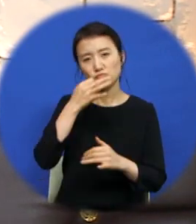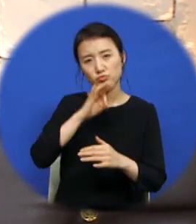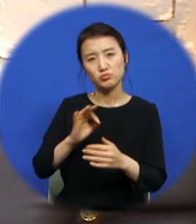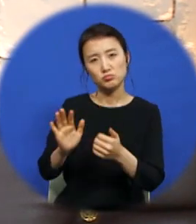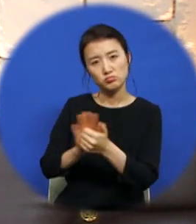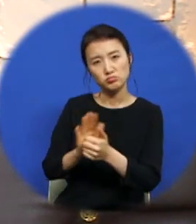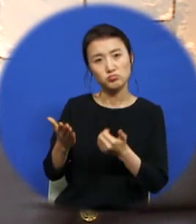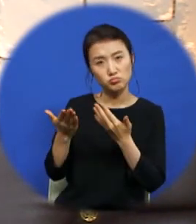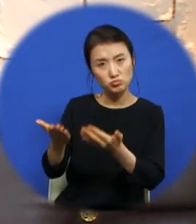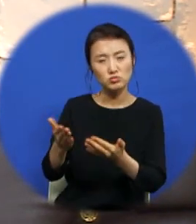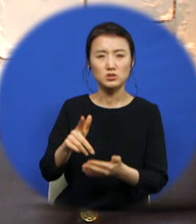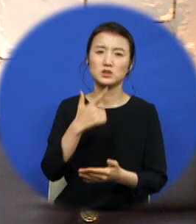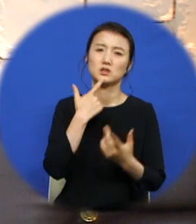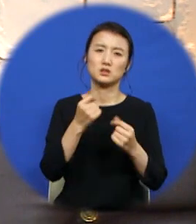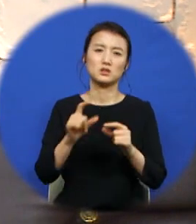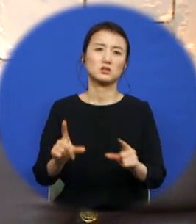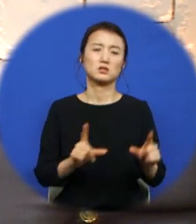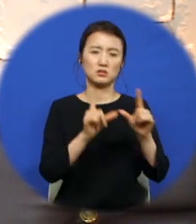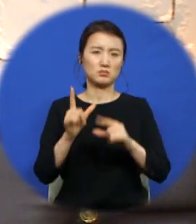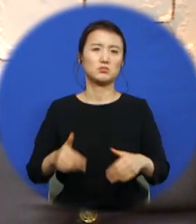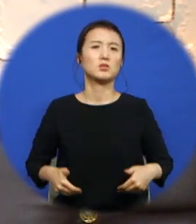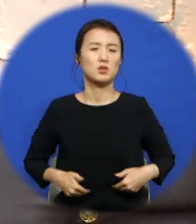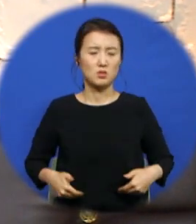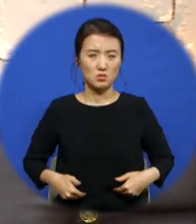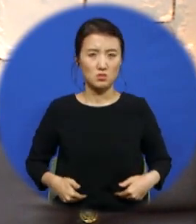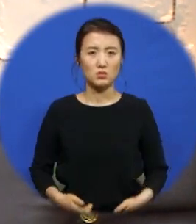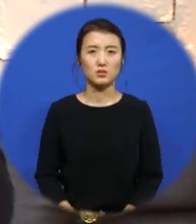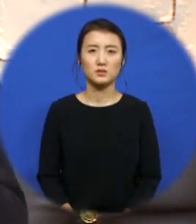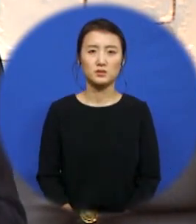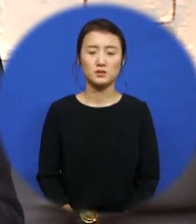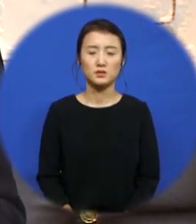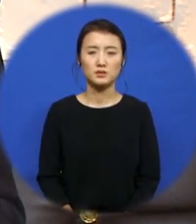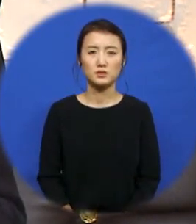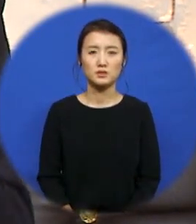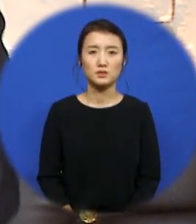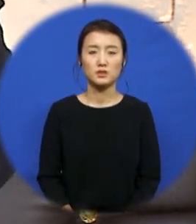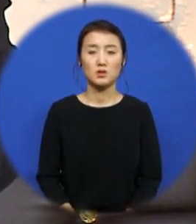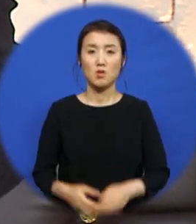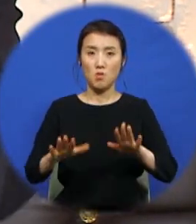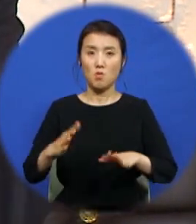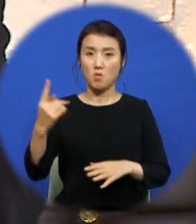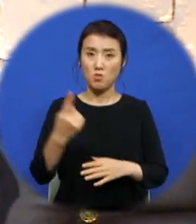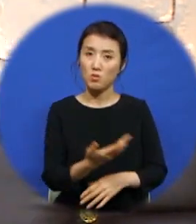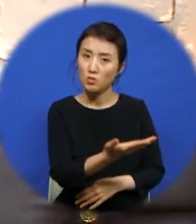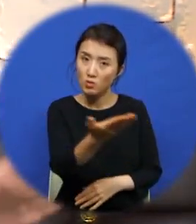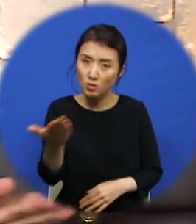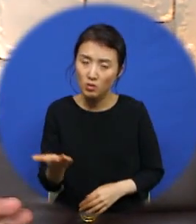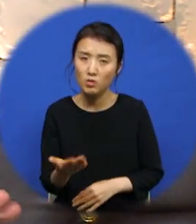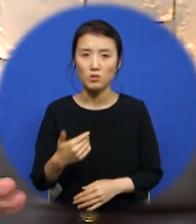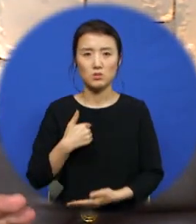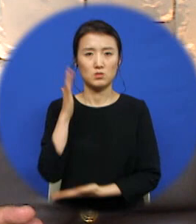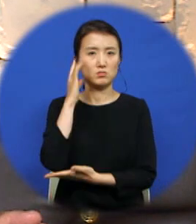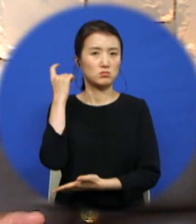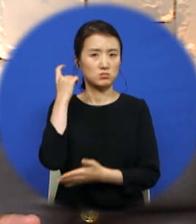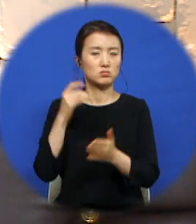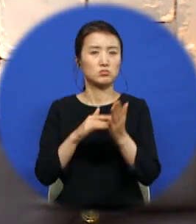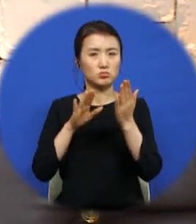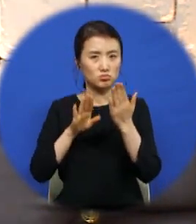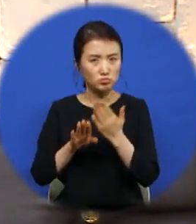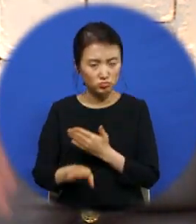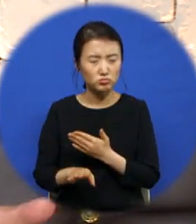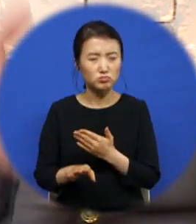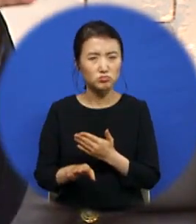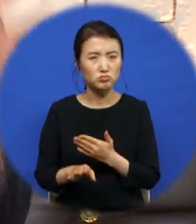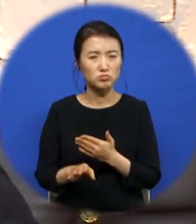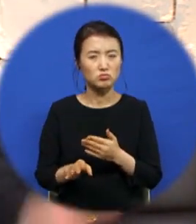아니고 방송을 보시는 분들도 참 이렇게 좀 잘 해야겠다 우리가 다른 하는 분야에 잘 될 수 없지만